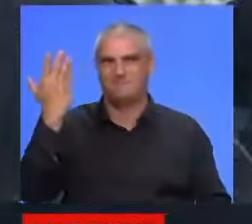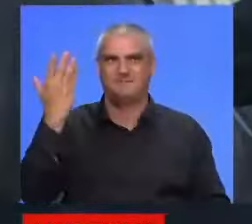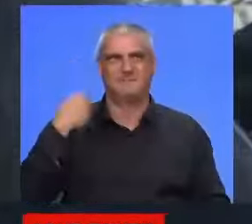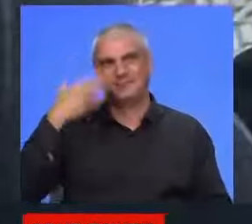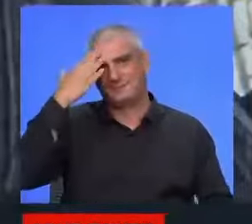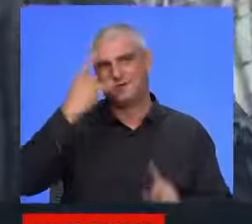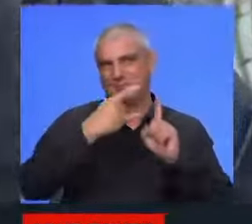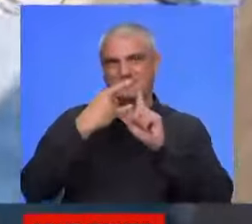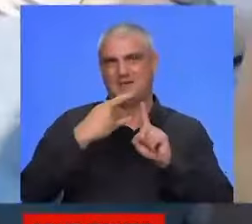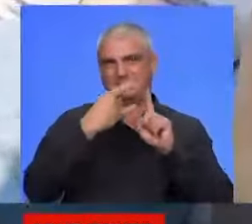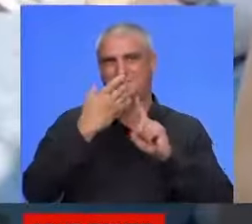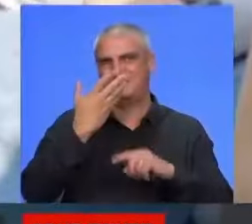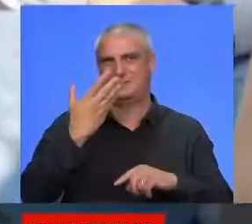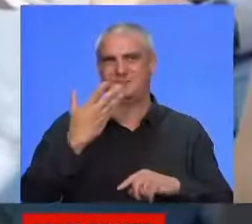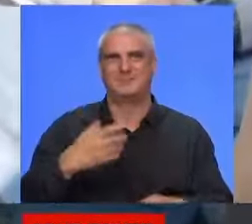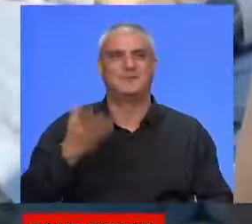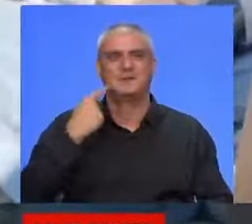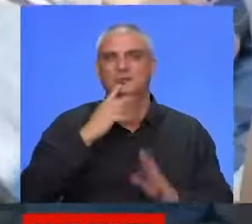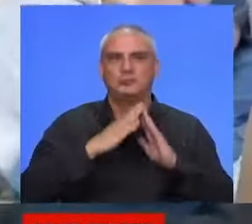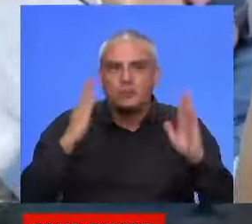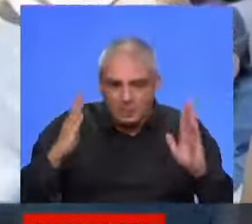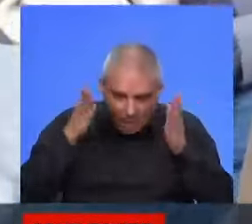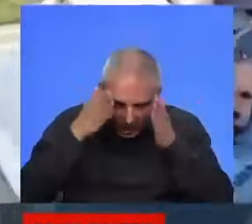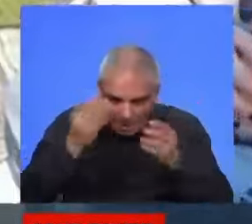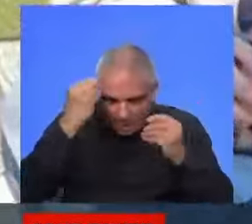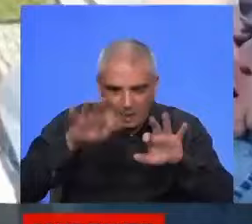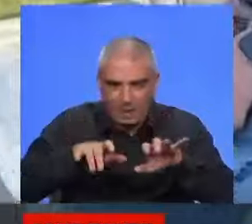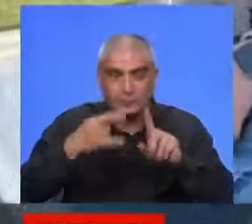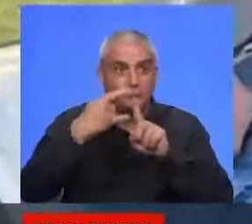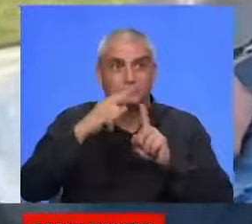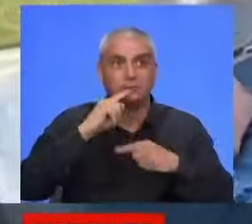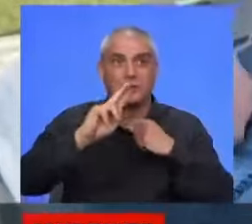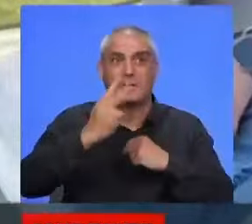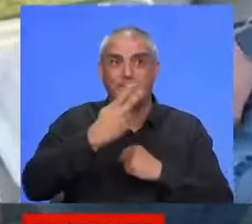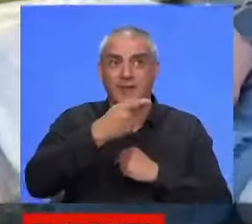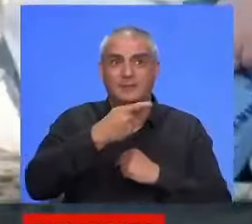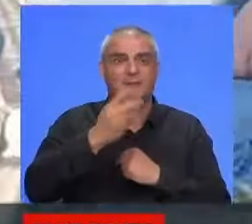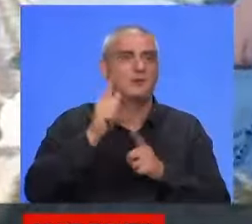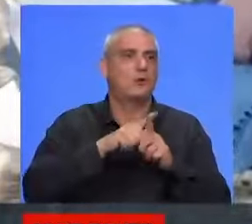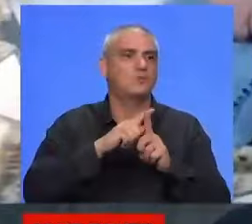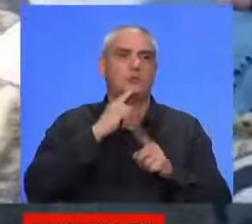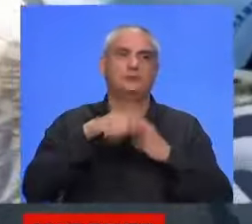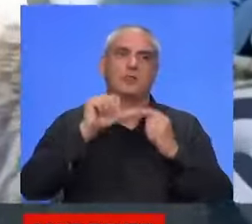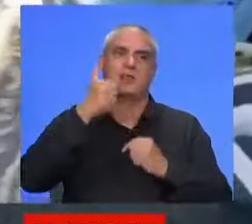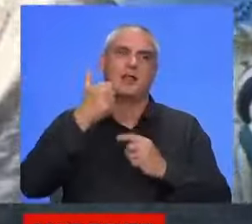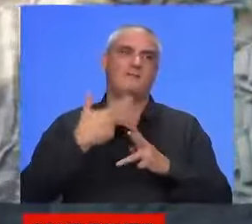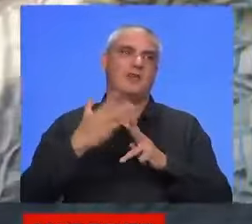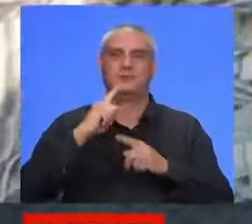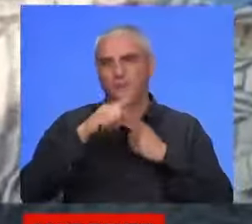מהזום. היינו שנה ממש מזום. בעצם שנה ב' שלכן כאילו? זה פעם כאילו כמו שנה א' שלנו,